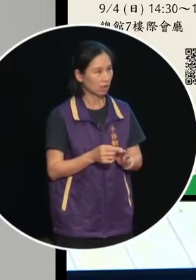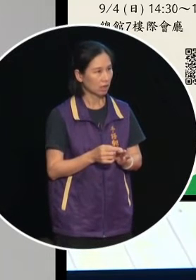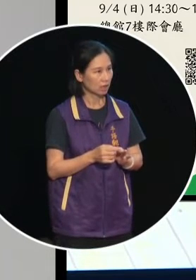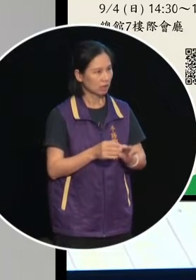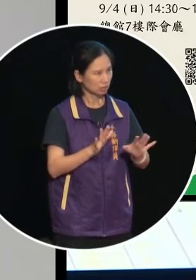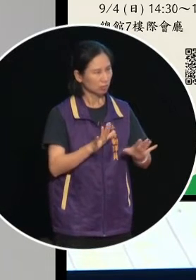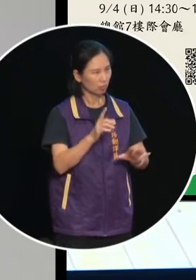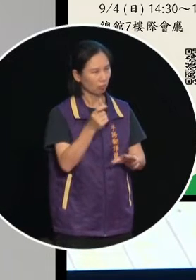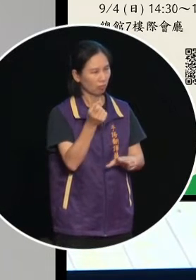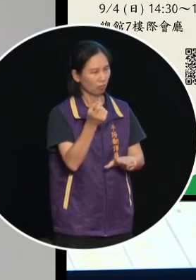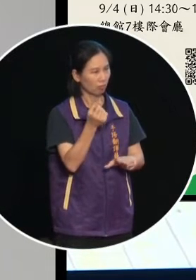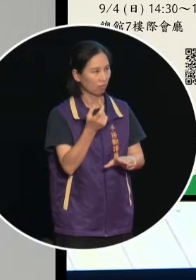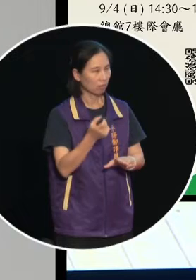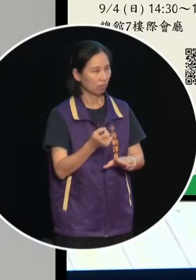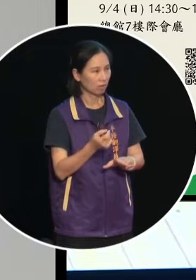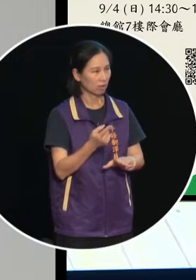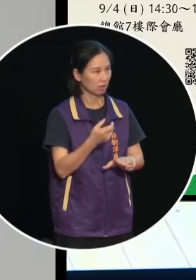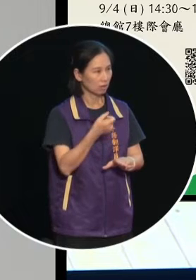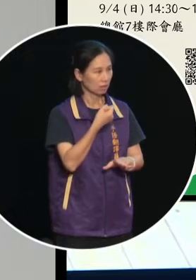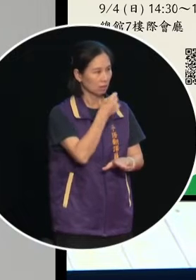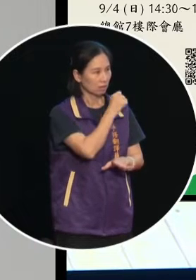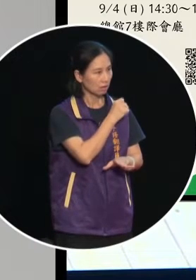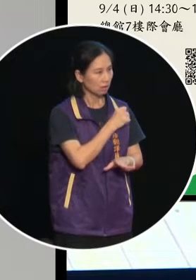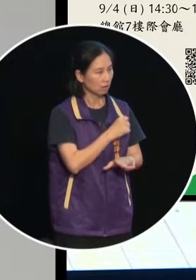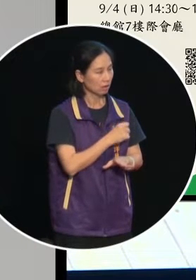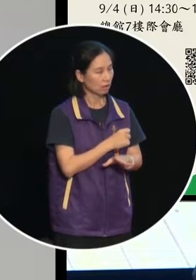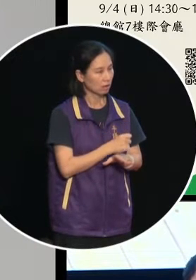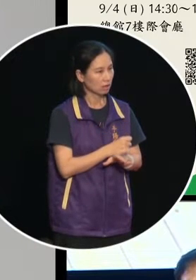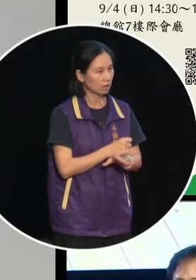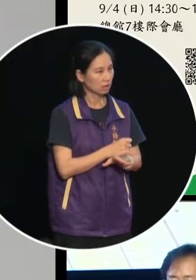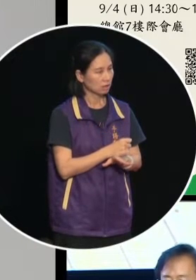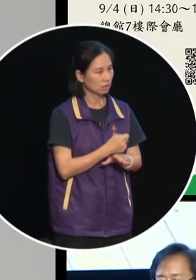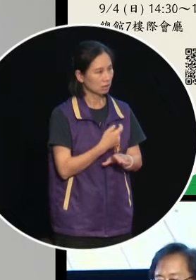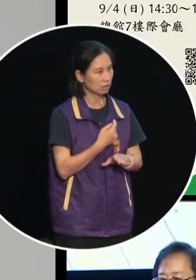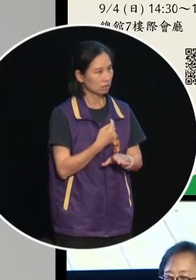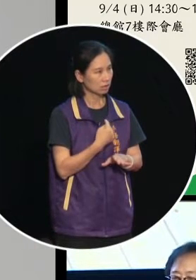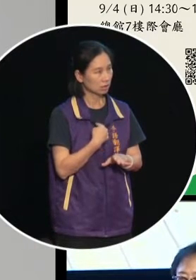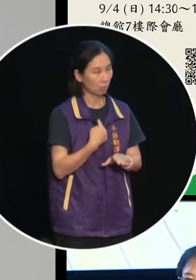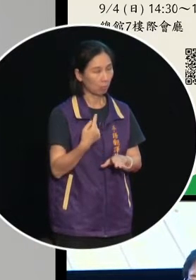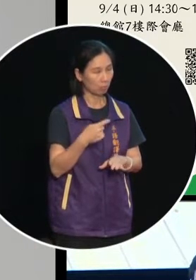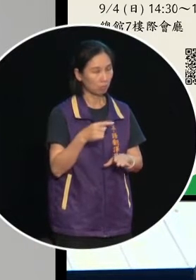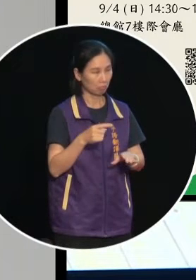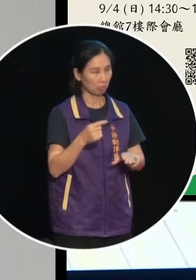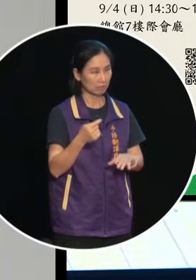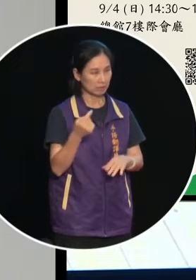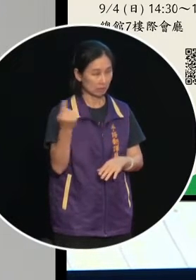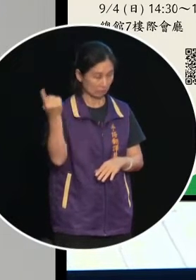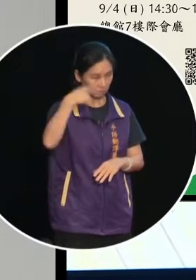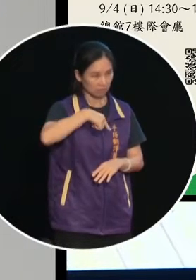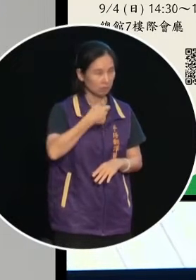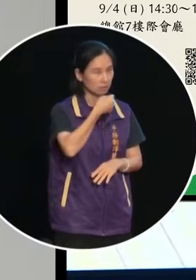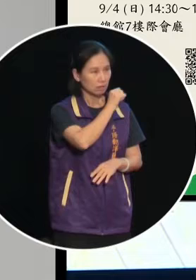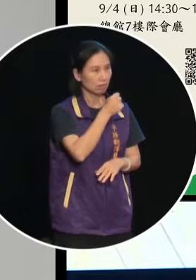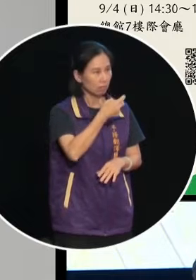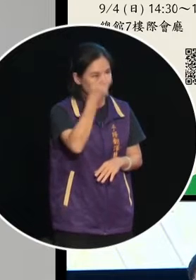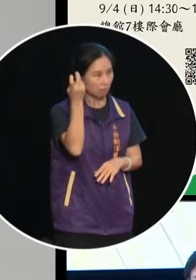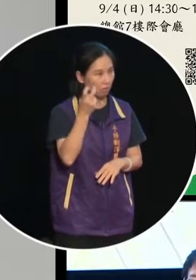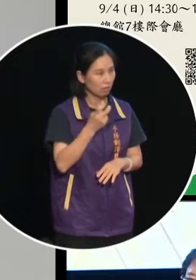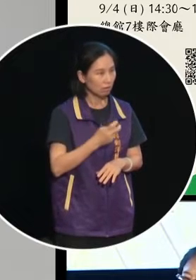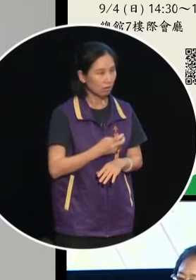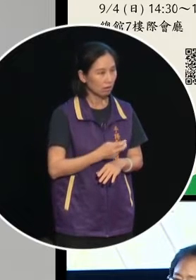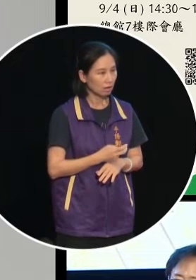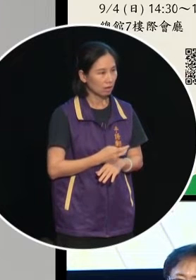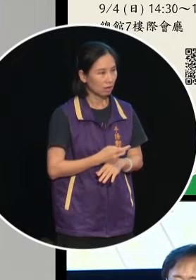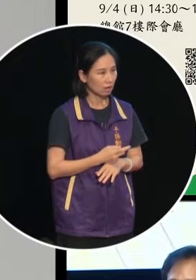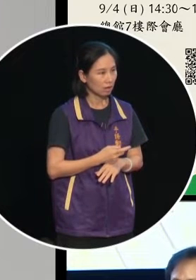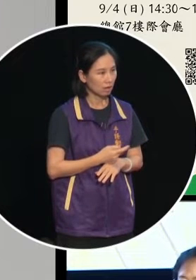在有一点开始贵，不过我觉得台湾更贵吧。我觉得台湾 我这次来台湾就发现啊，东西都是